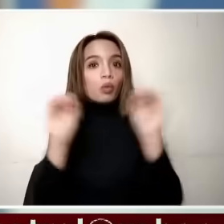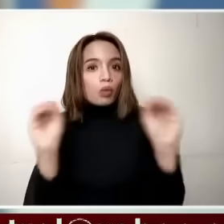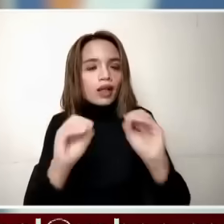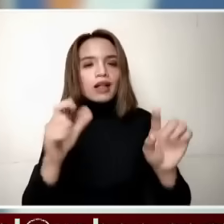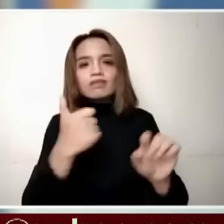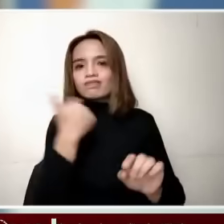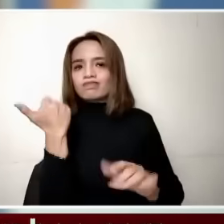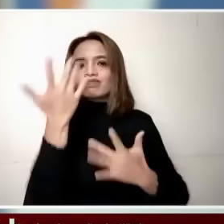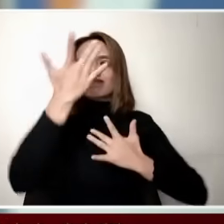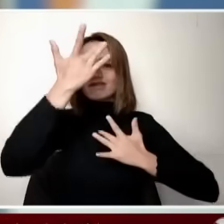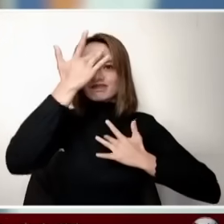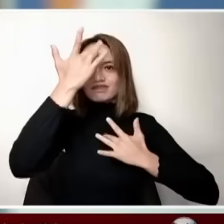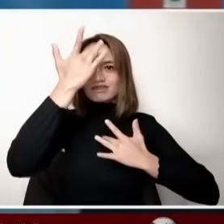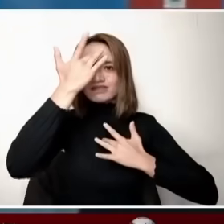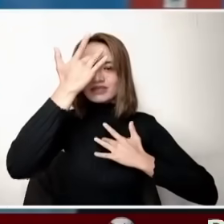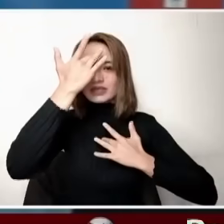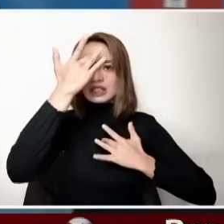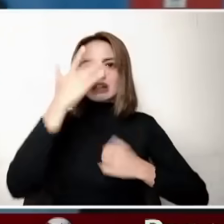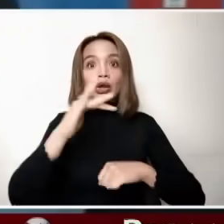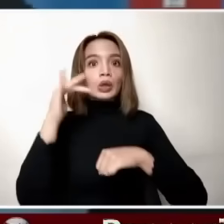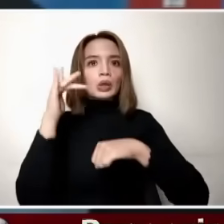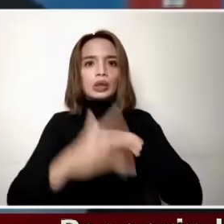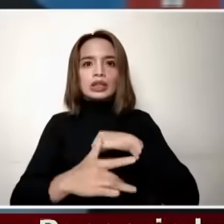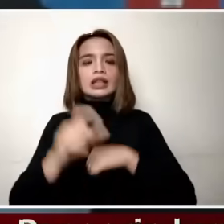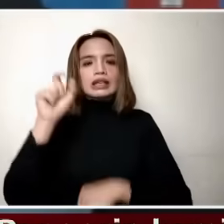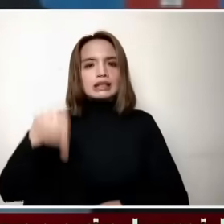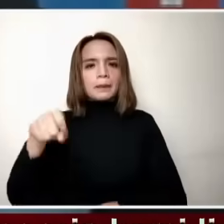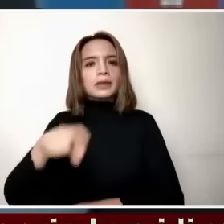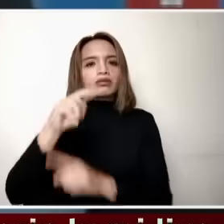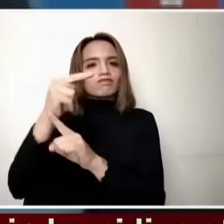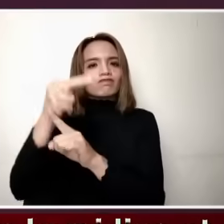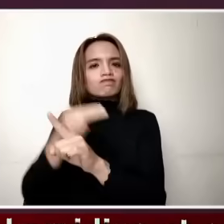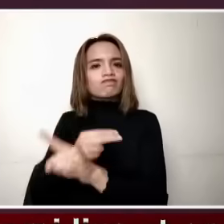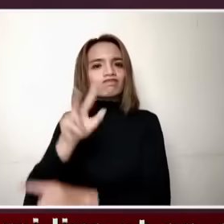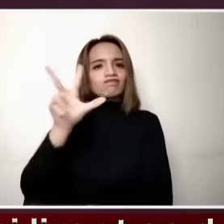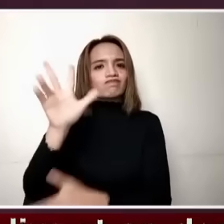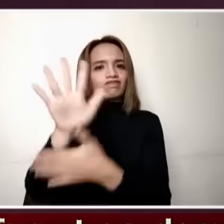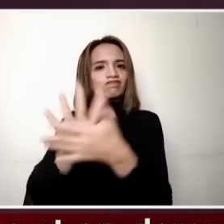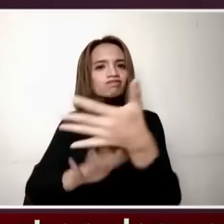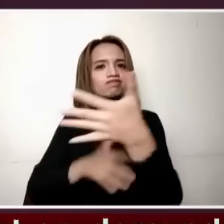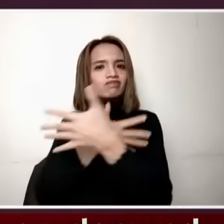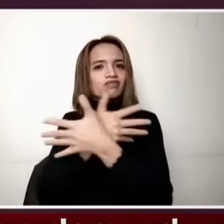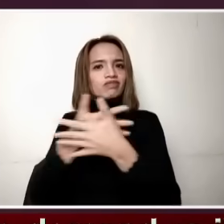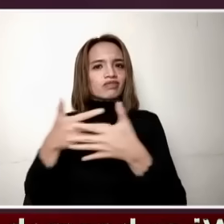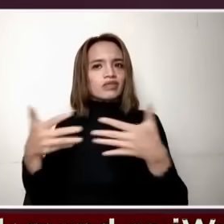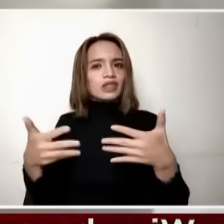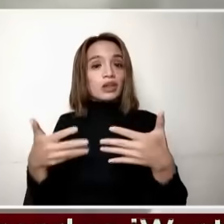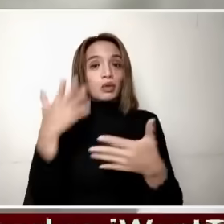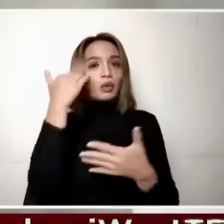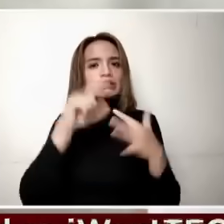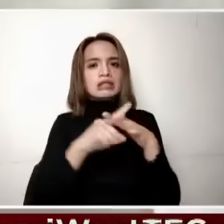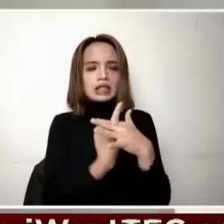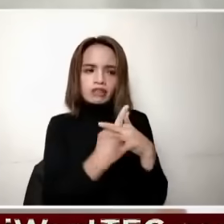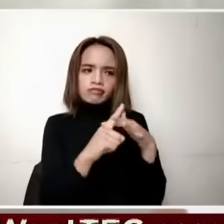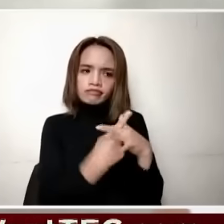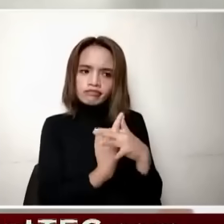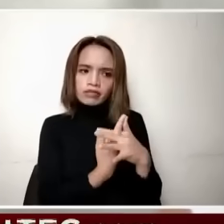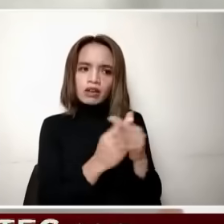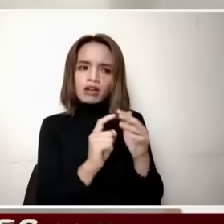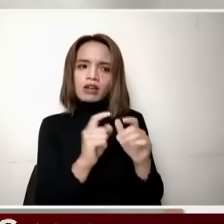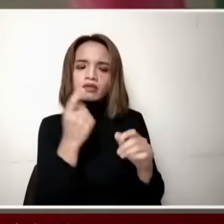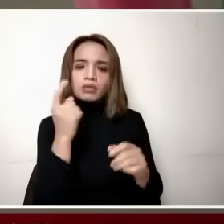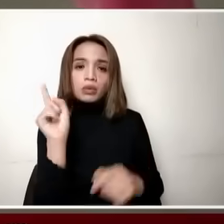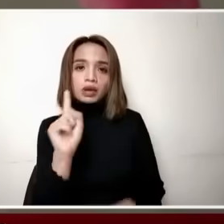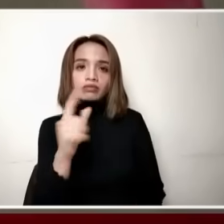ito sa itinakdang November 3 schedule ng National Vaccination Operations Center para sa pagsisimula ng rollout ng COVID vaccines